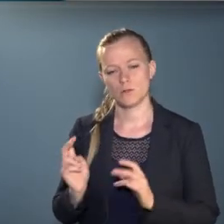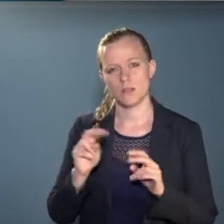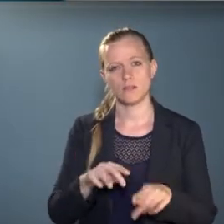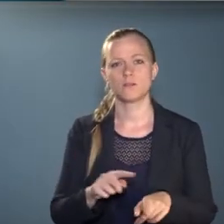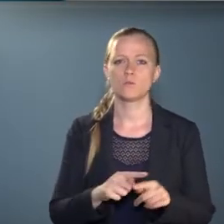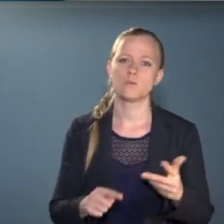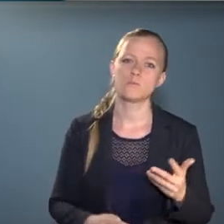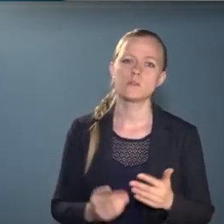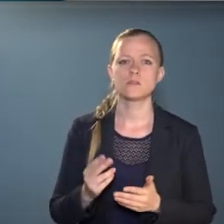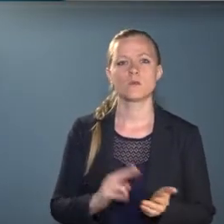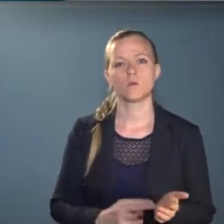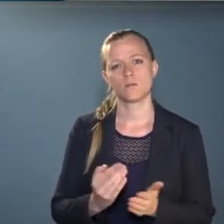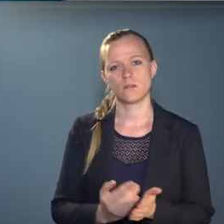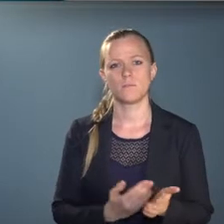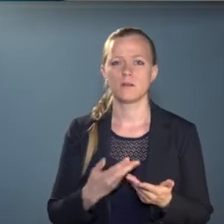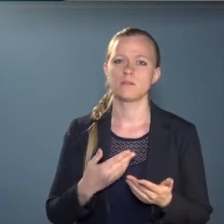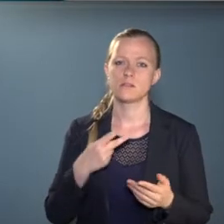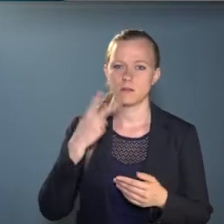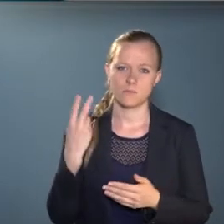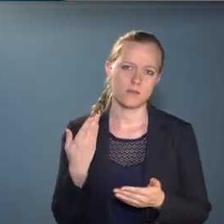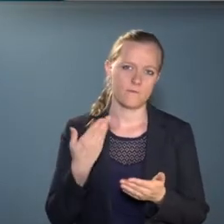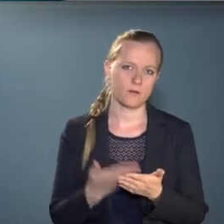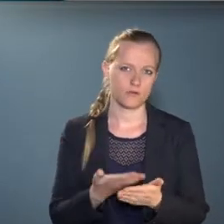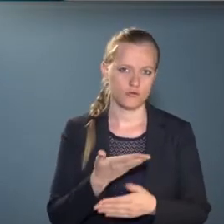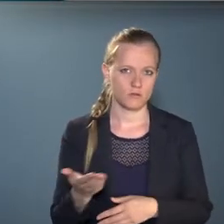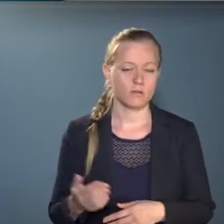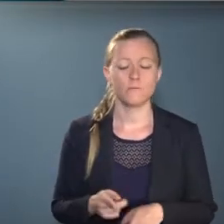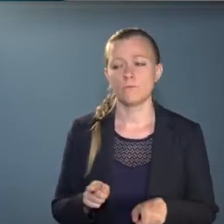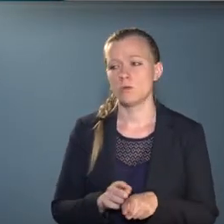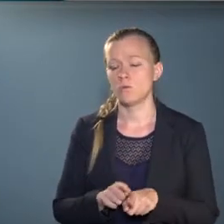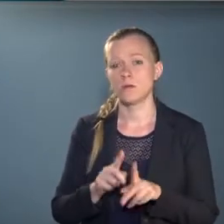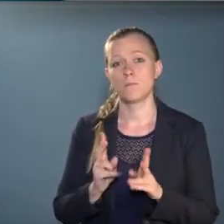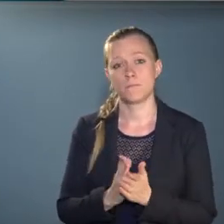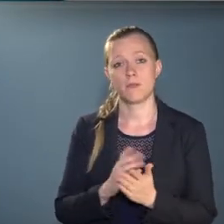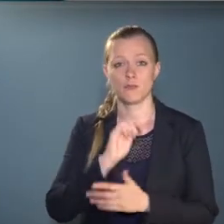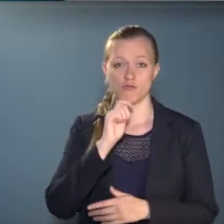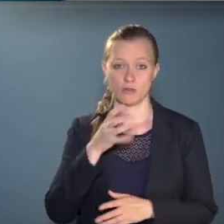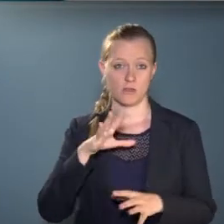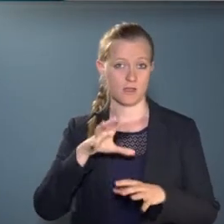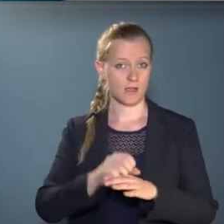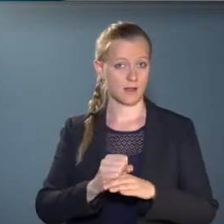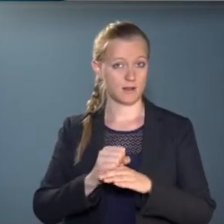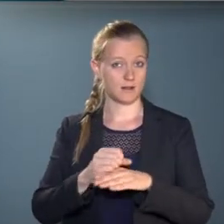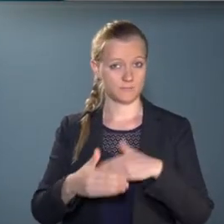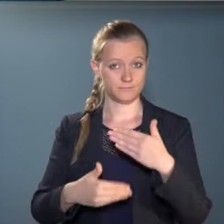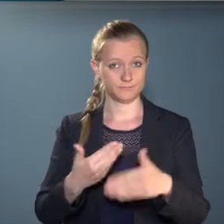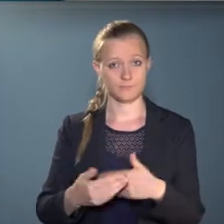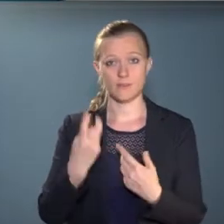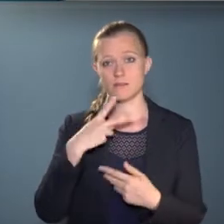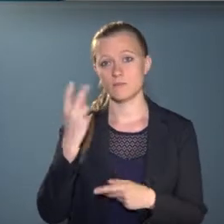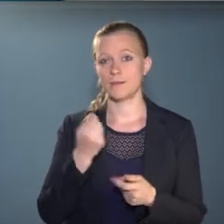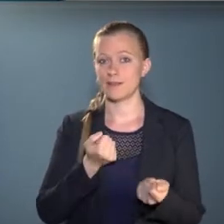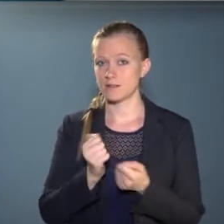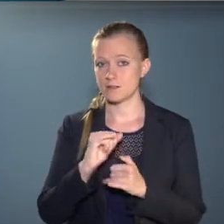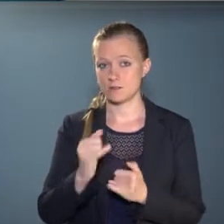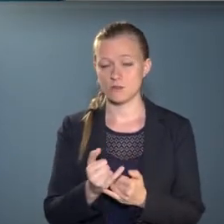különböző jogszabálytervezeteket, szakmai javaslatokat. Valahol már sikerrel jutottunk előre a szakmai egyeztetéseknél,